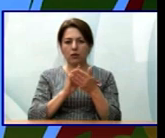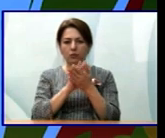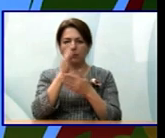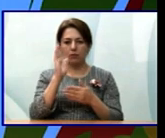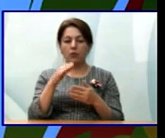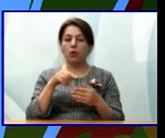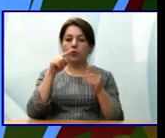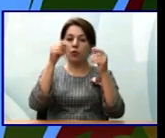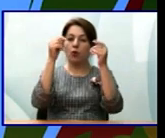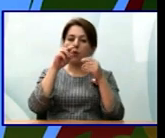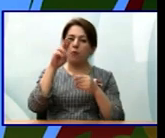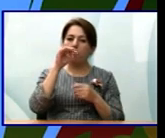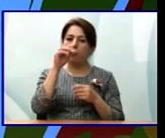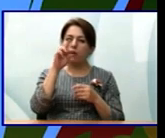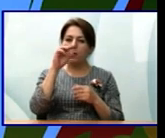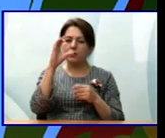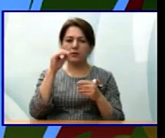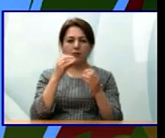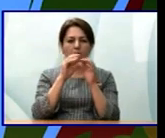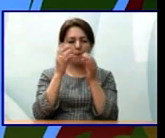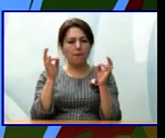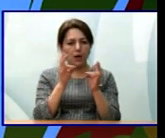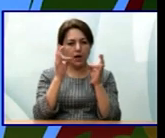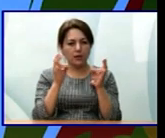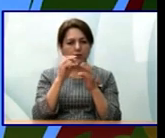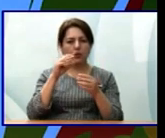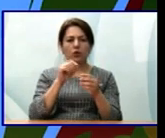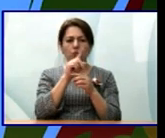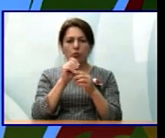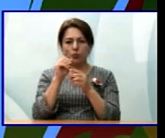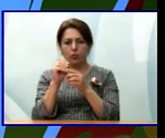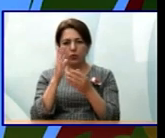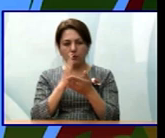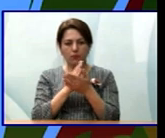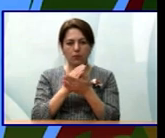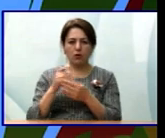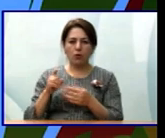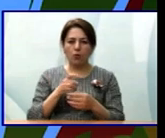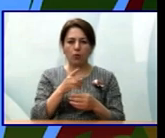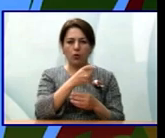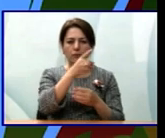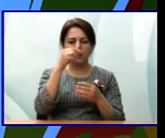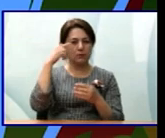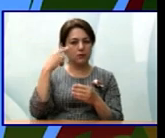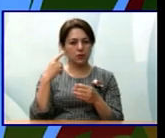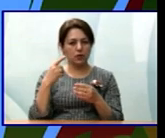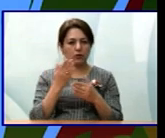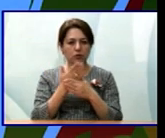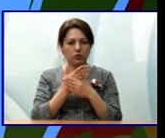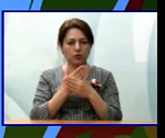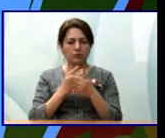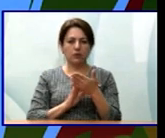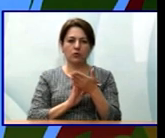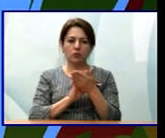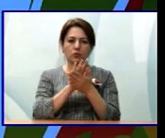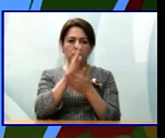simon mayin tuklar bilan qoplangan bo'ladi. O'rmalab yoki jingalaklari bilan ilashib